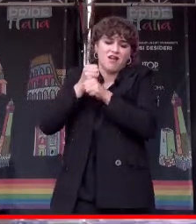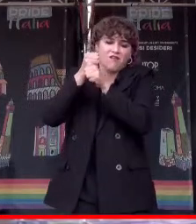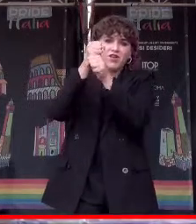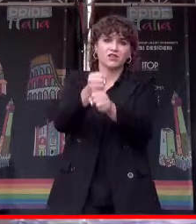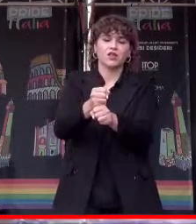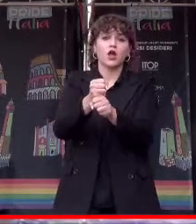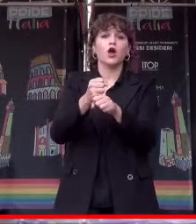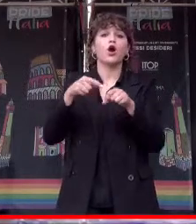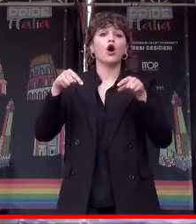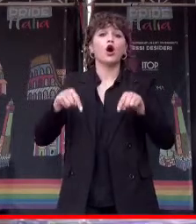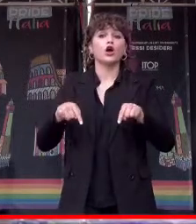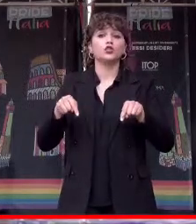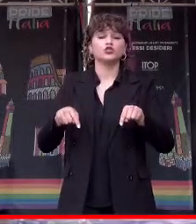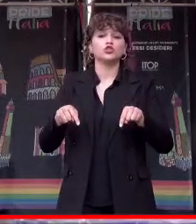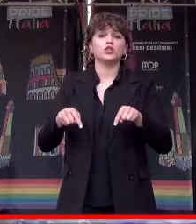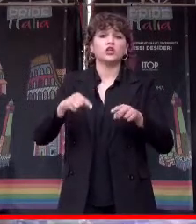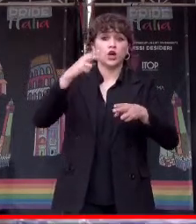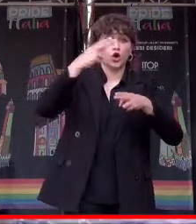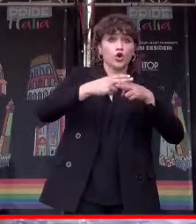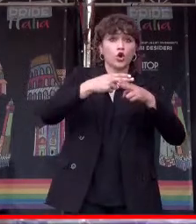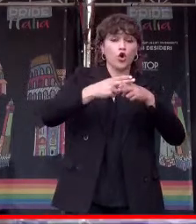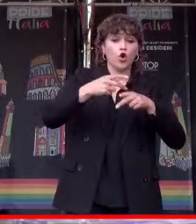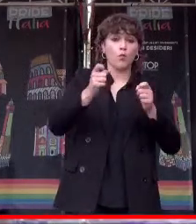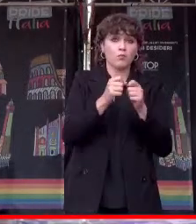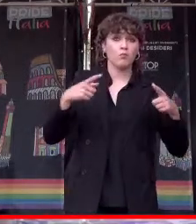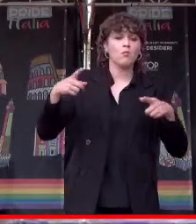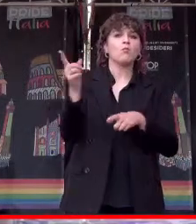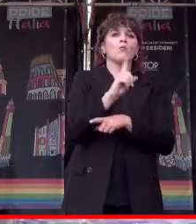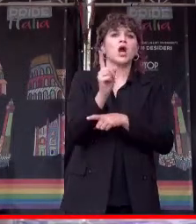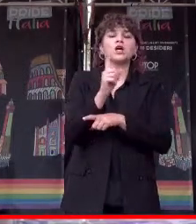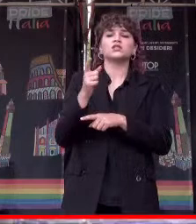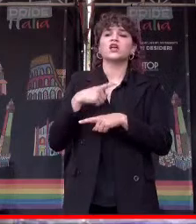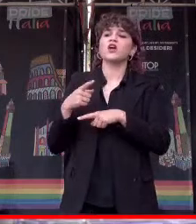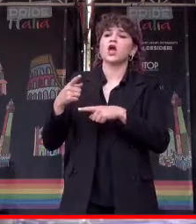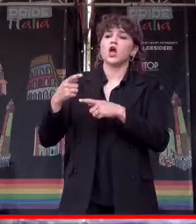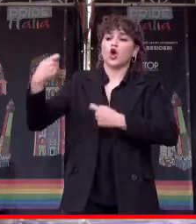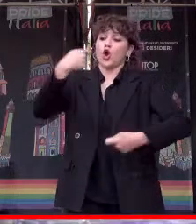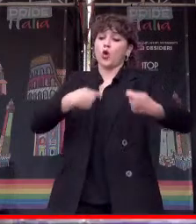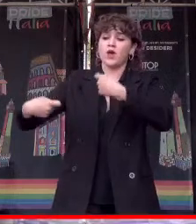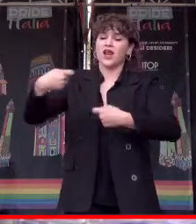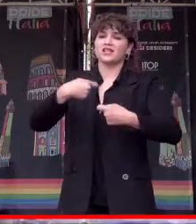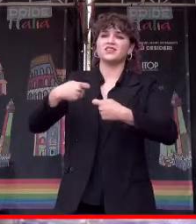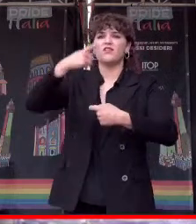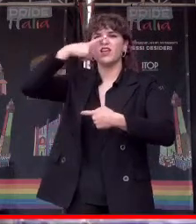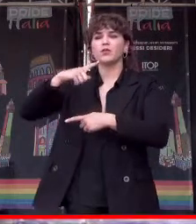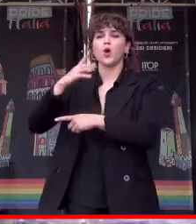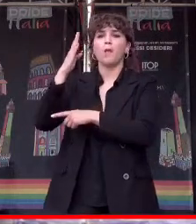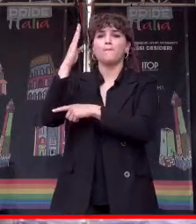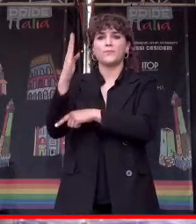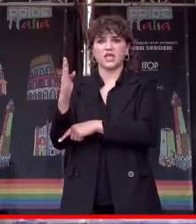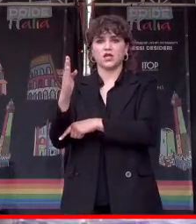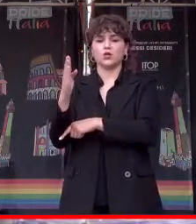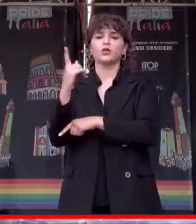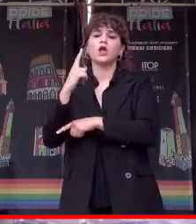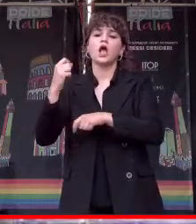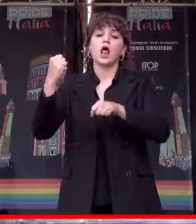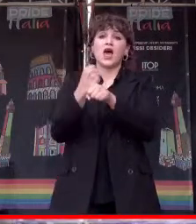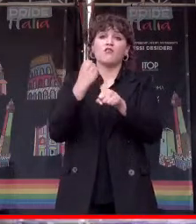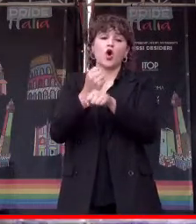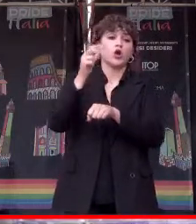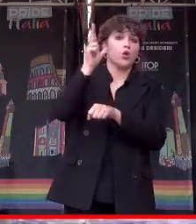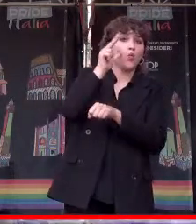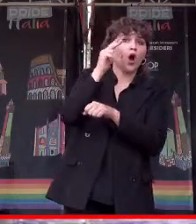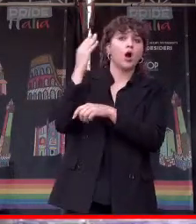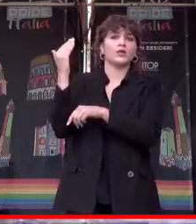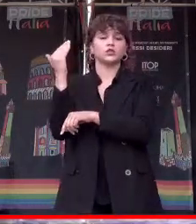municipi anziché della città di Roma, da affidare alle cooperative di tipo B, quindi a lavoratori e a lavoratrici portatori di disabilità,